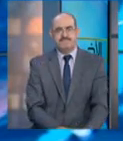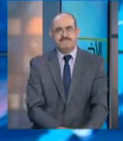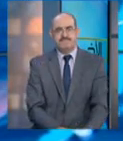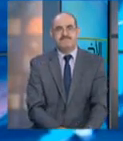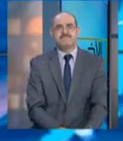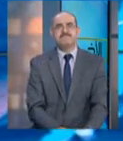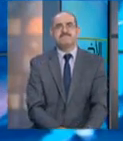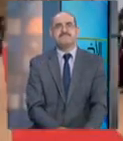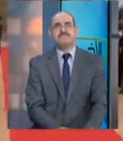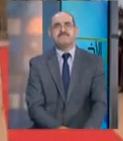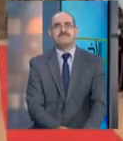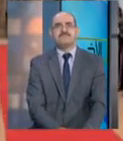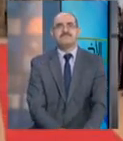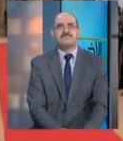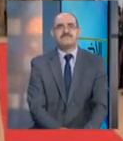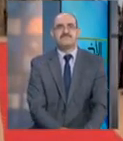جدي.